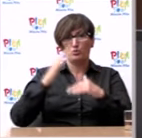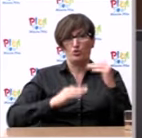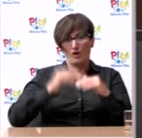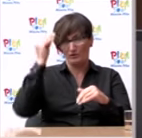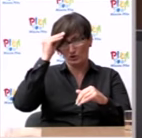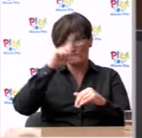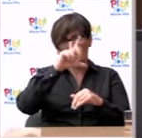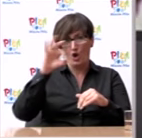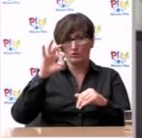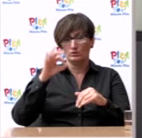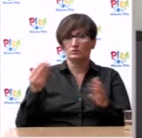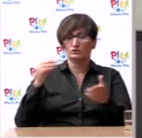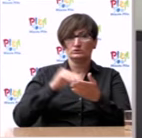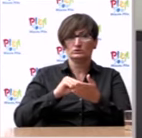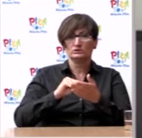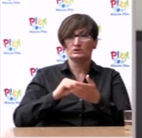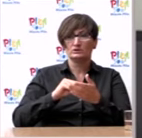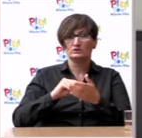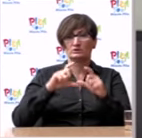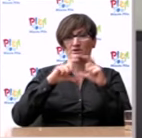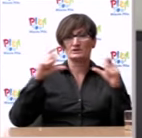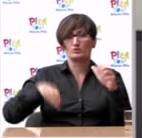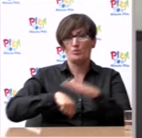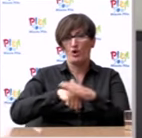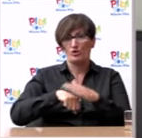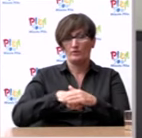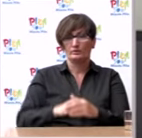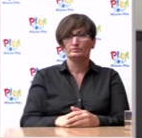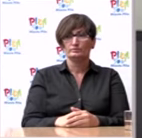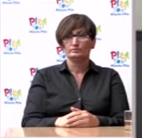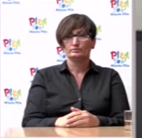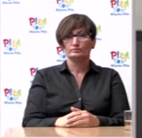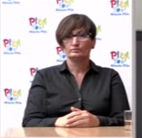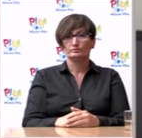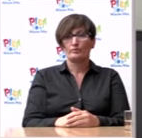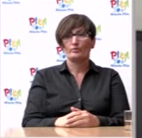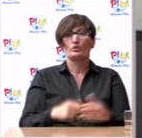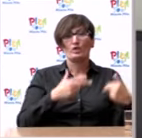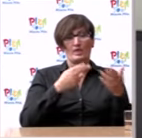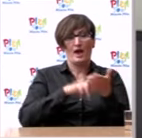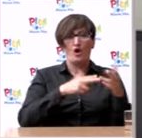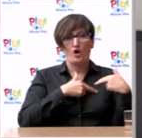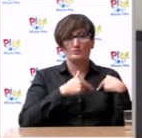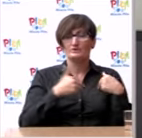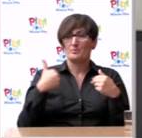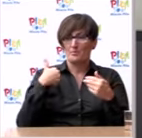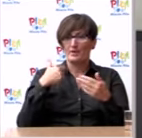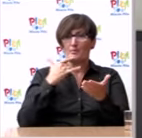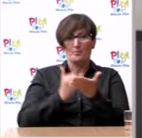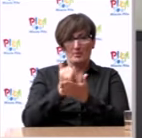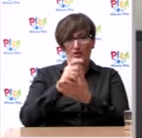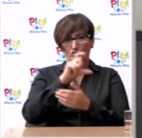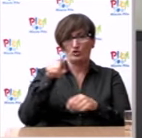celem powstania hali sportowej. Podczas posiedzenia Komisji Gospodarki Miejskiej pytaliśmy się, czy faktycznie to ten